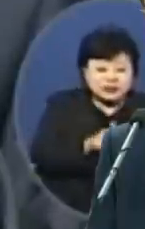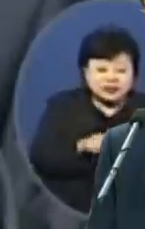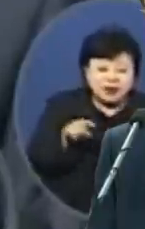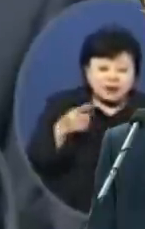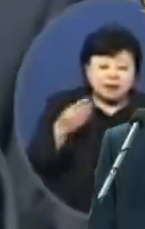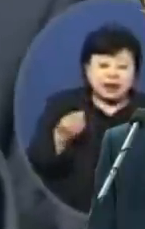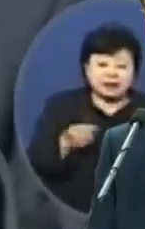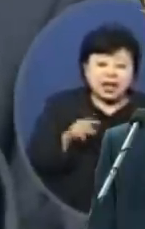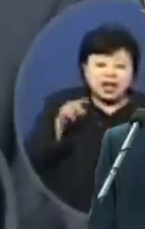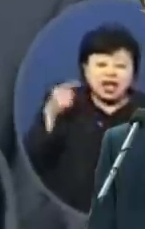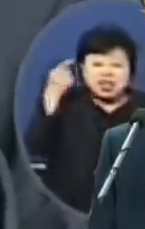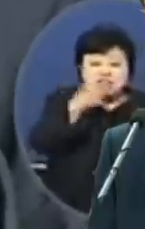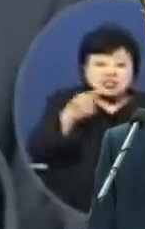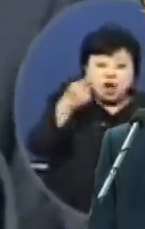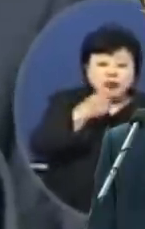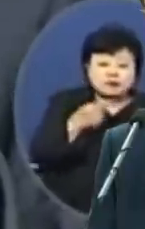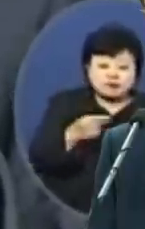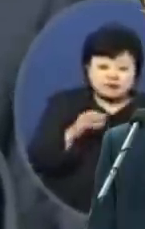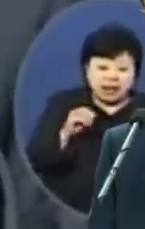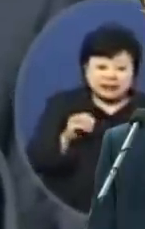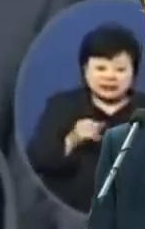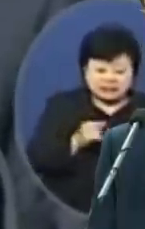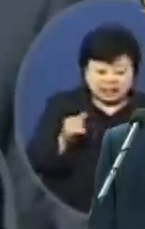명이 된 것이 아니라 1000만 명이 되었습니다.